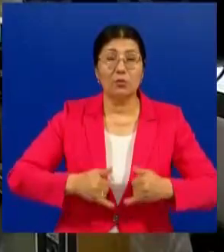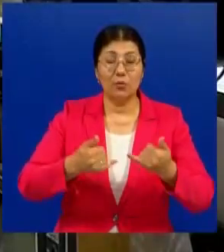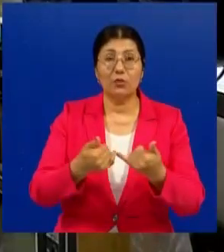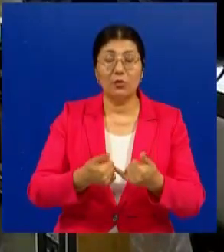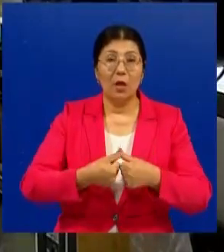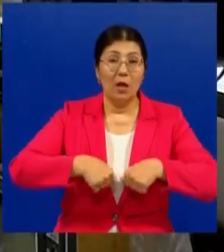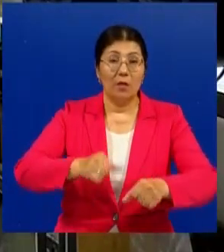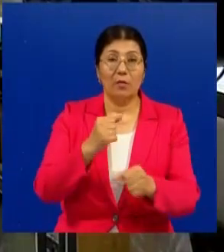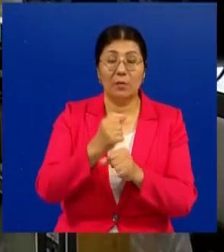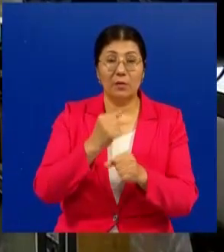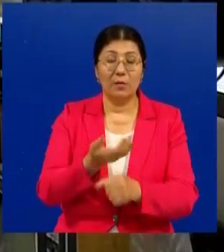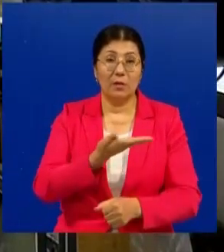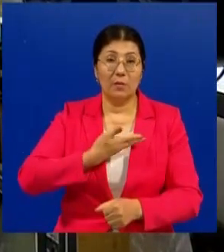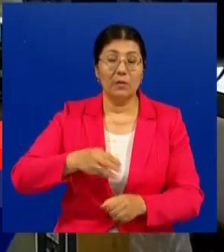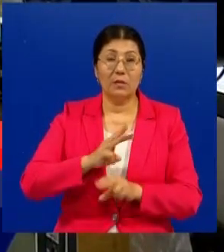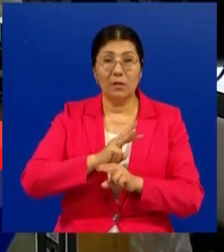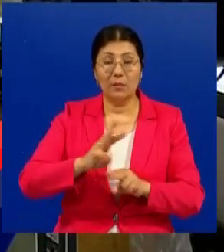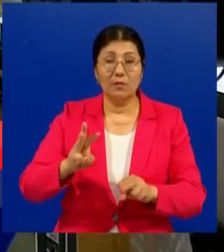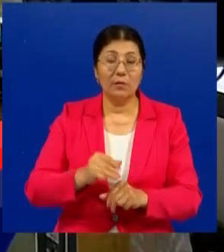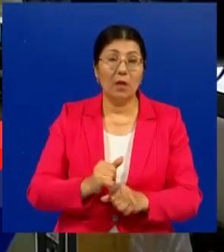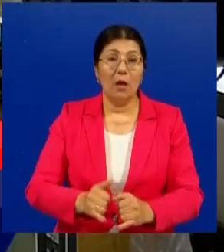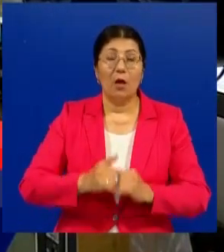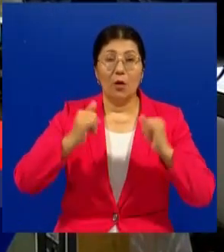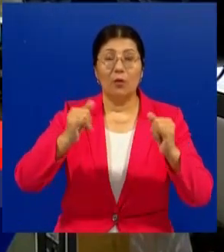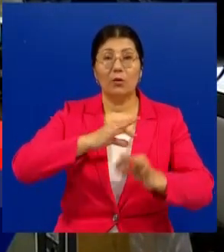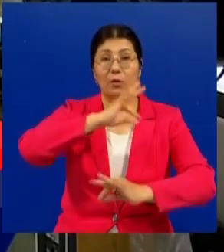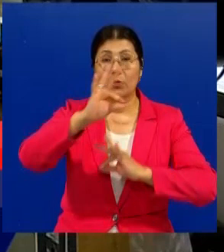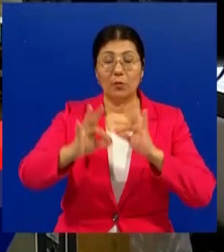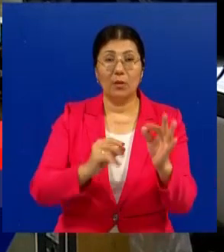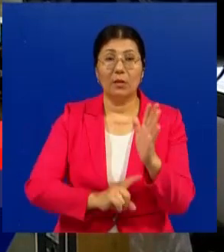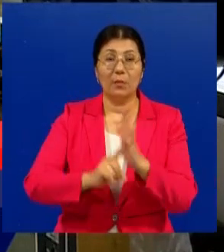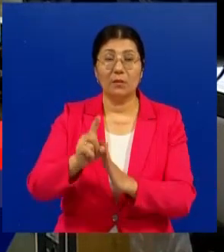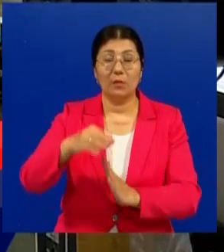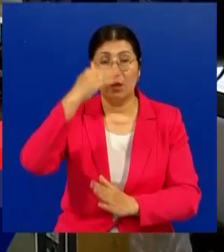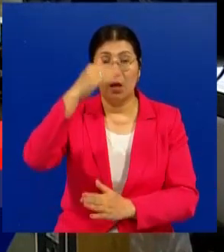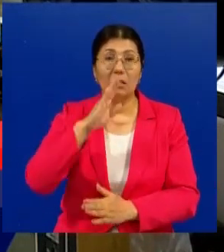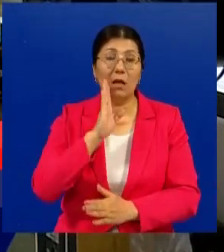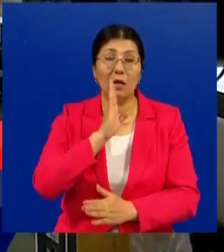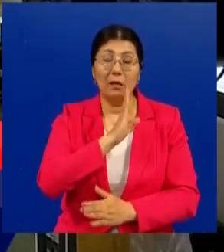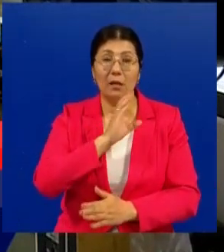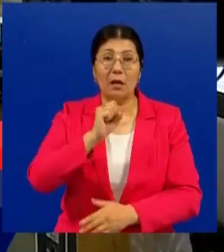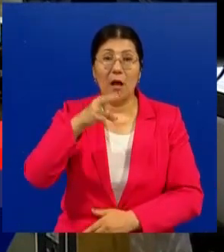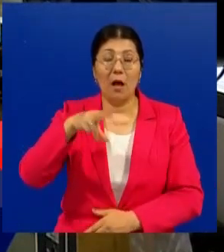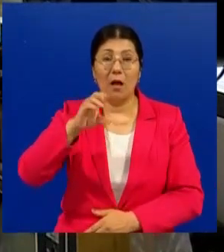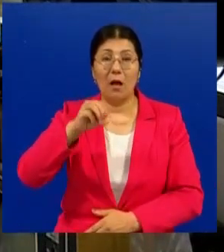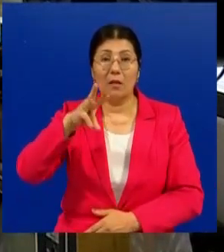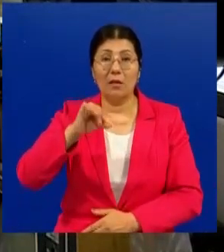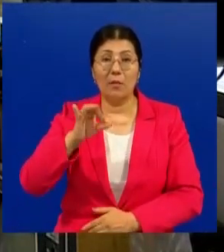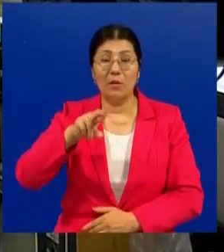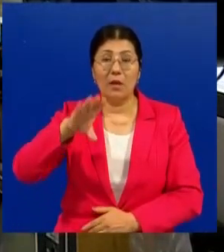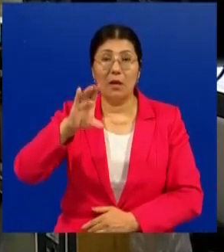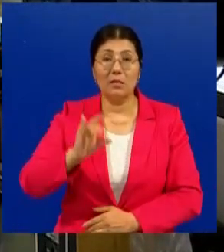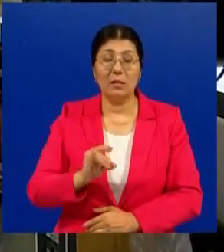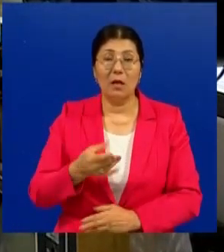құрылмақ. Біздің министрлік үлкен жоба көтеріп жатыр. Ол ата-аналар академиясы деп. Сол ата-аналар